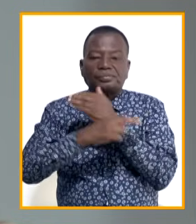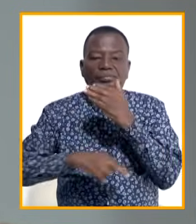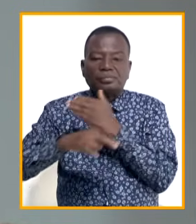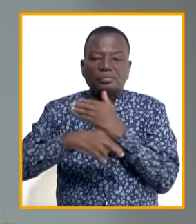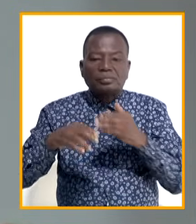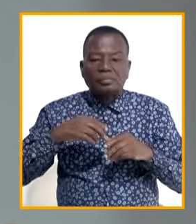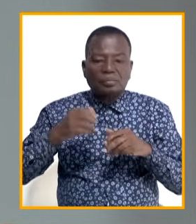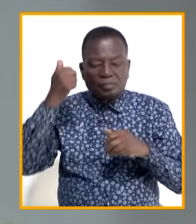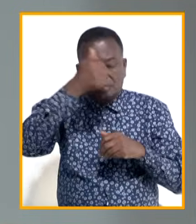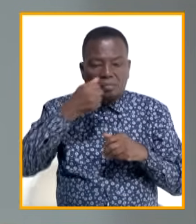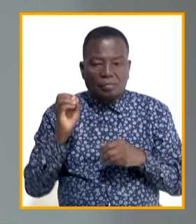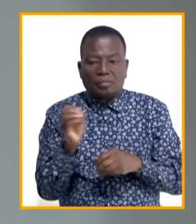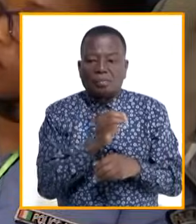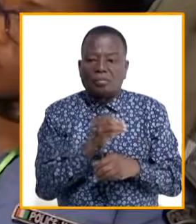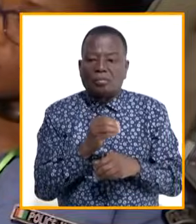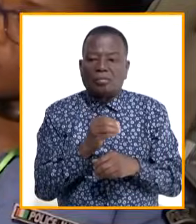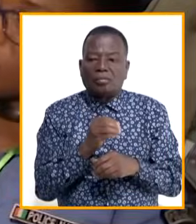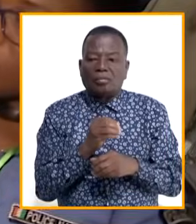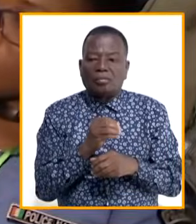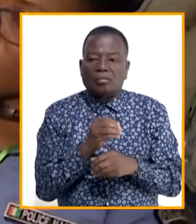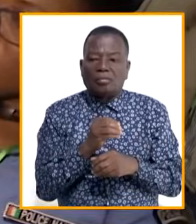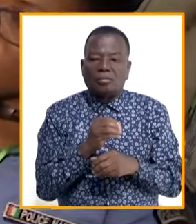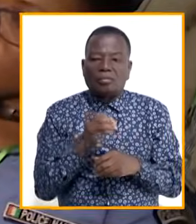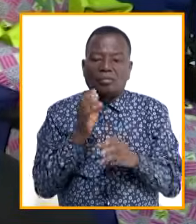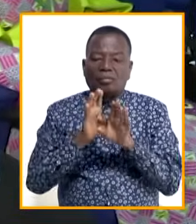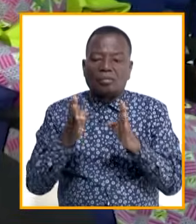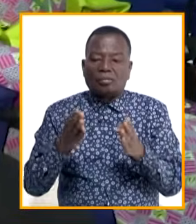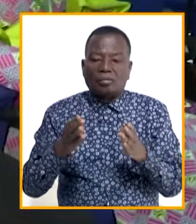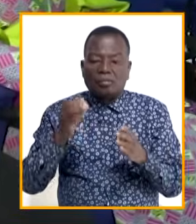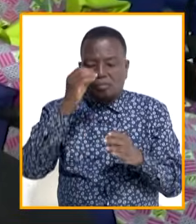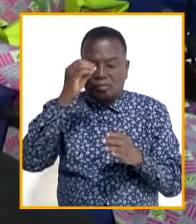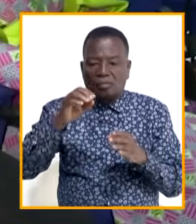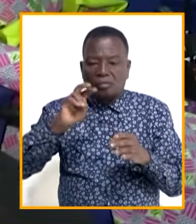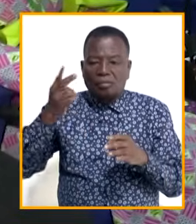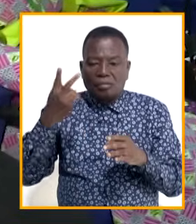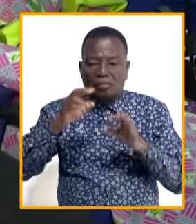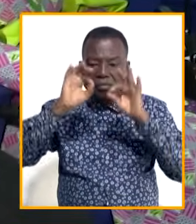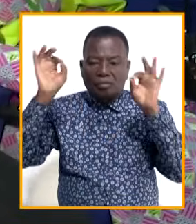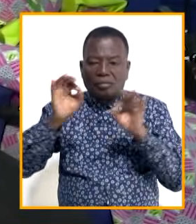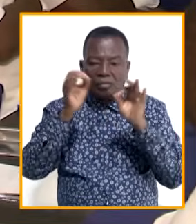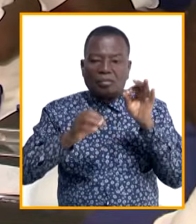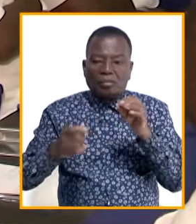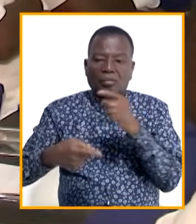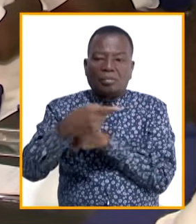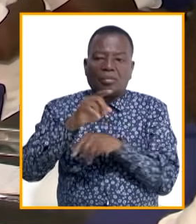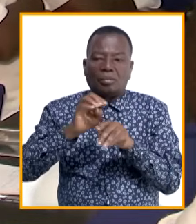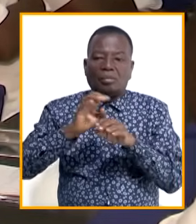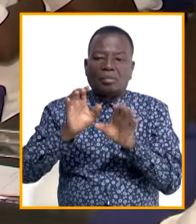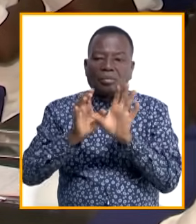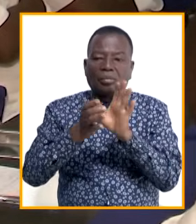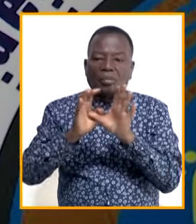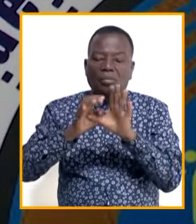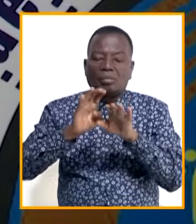maritime de l'Afrique de l'Ouest, CRESMAO, à l'ouverture officielle de la deuxième édition des journées portes ouvertes de